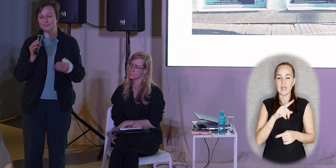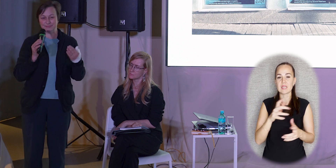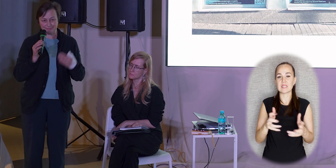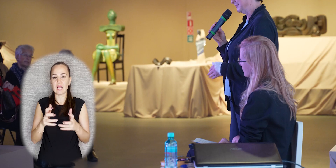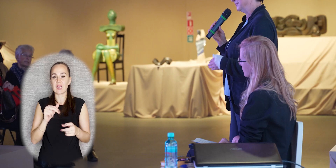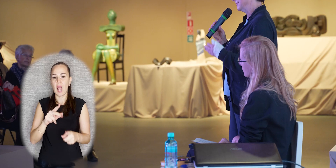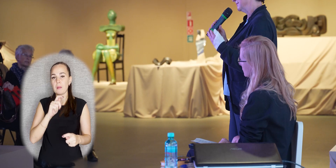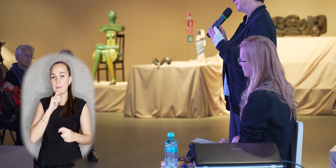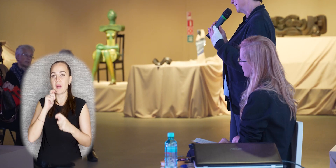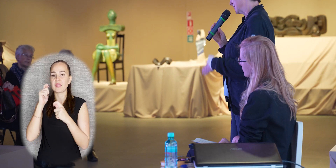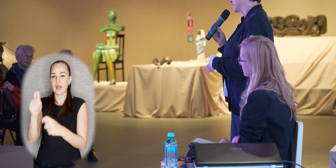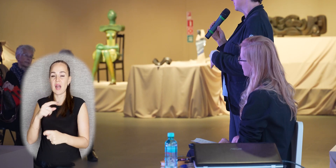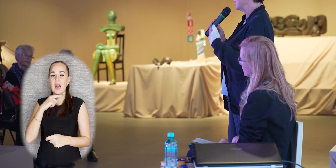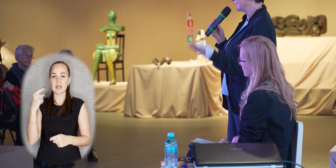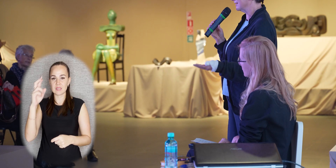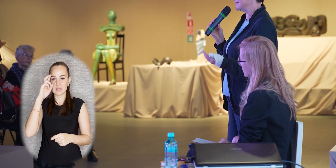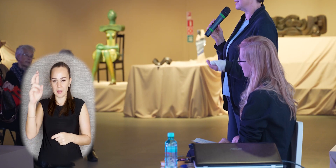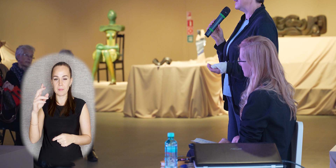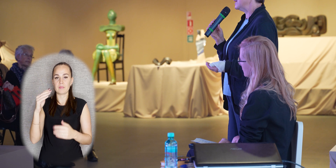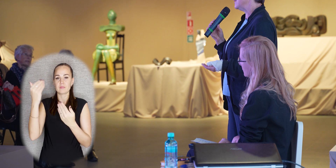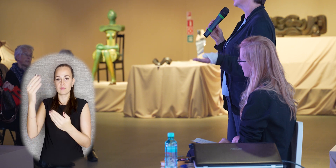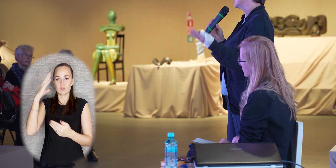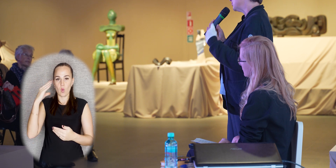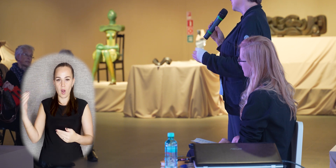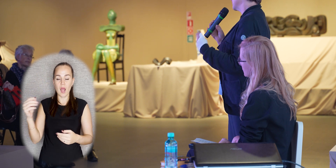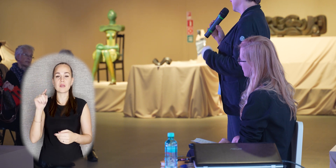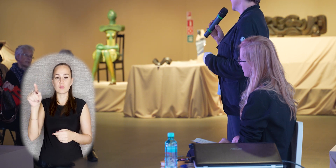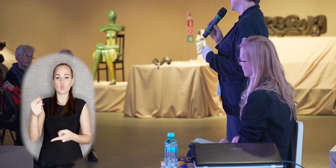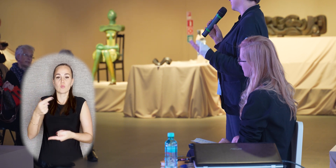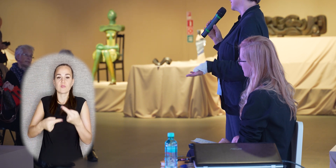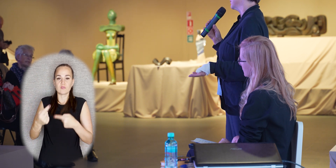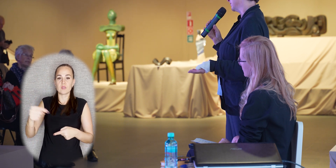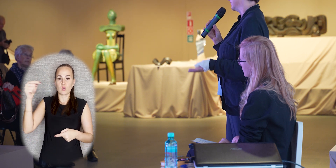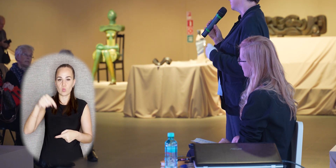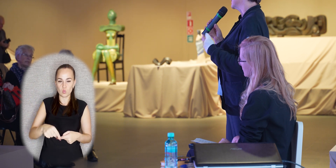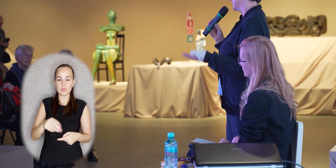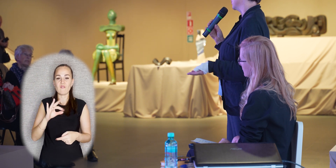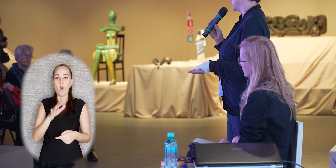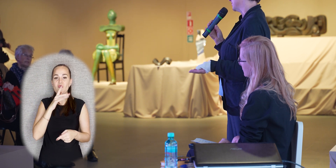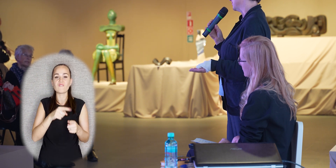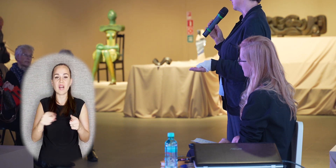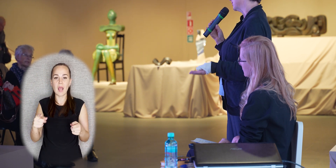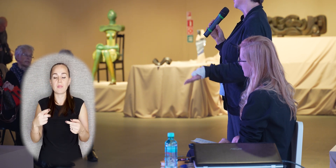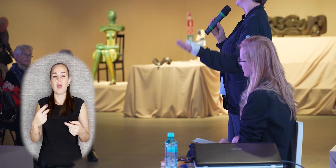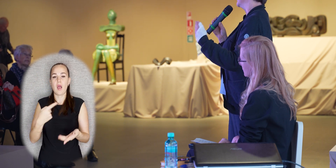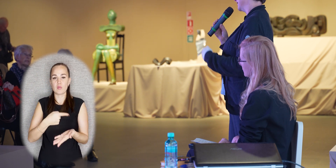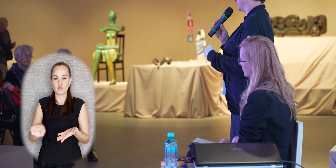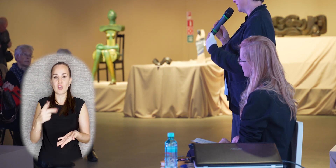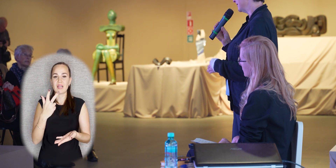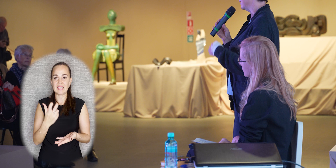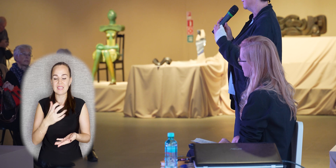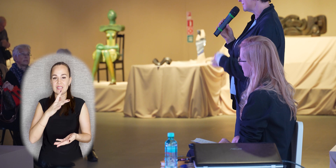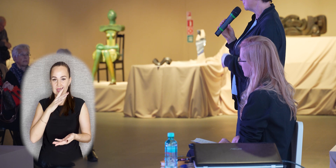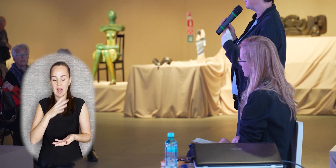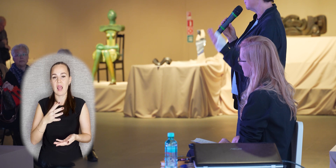Российской империи и Голландии. И вот оттуда он к нам вернулся на празднование 200-летия Петербурга, был подарен